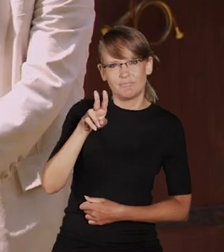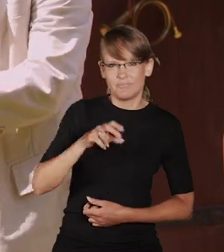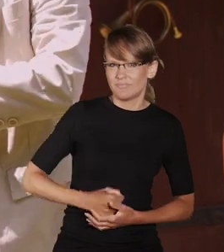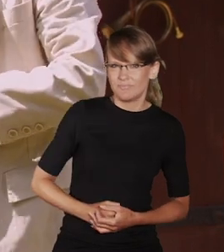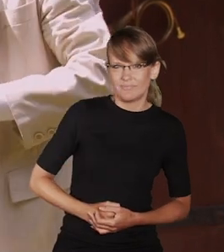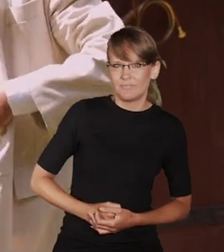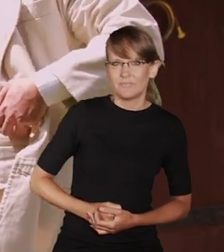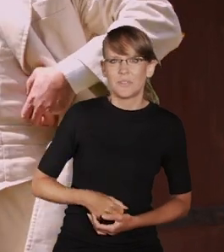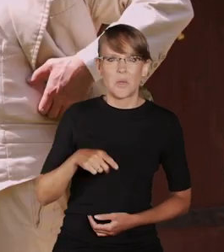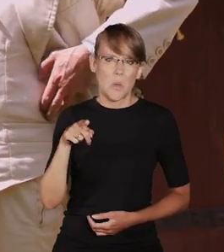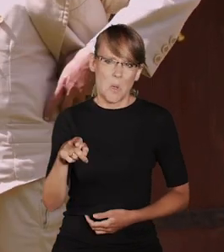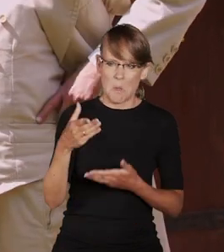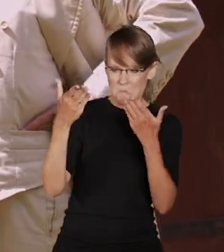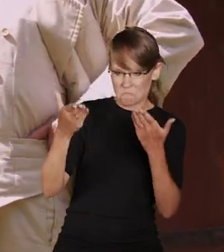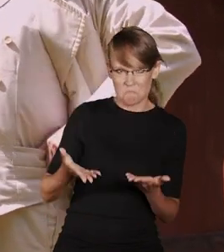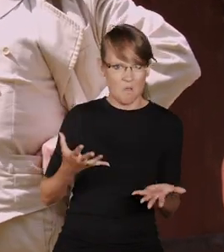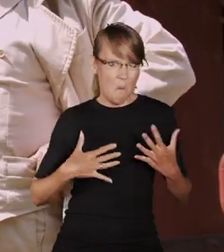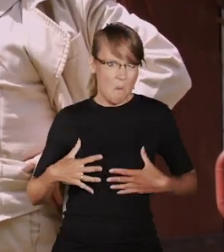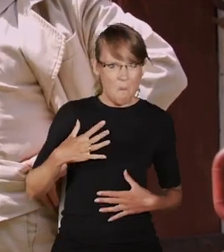Ha! Oburzająca!